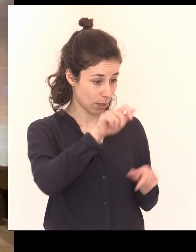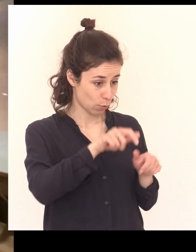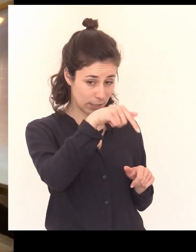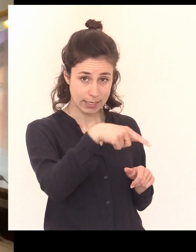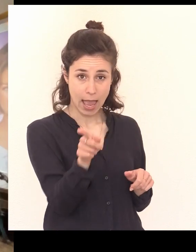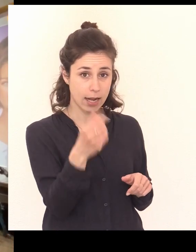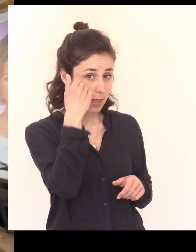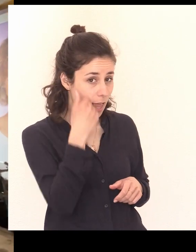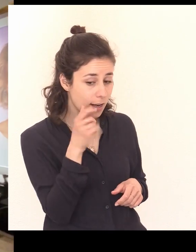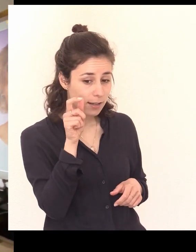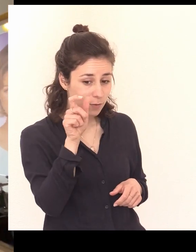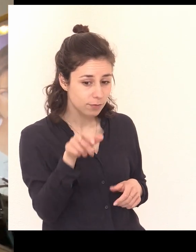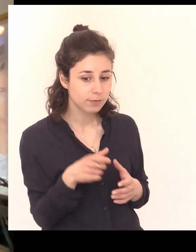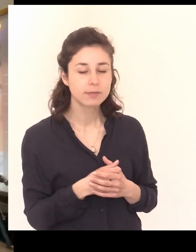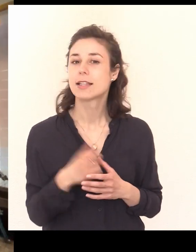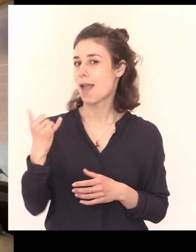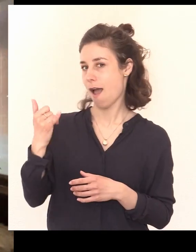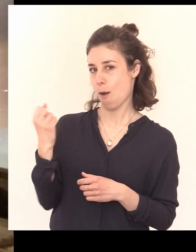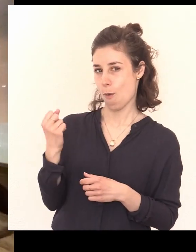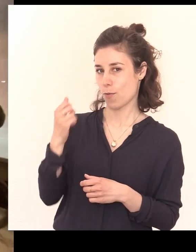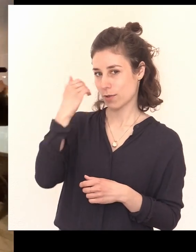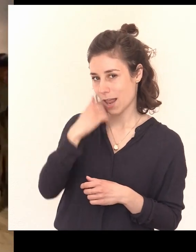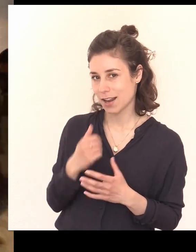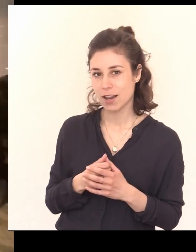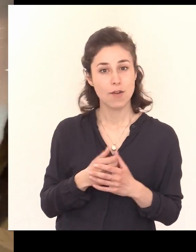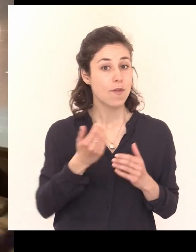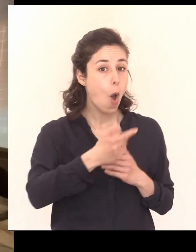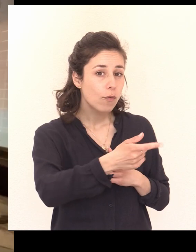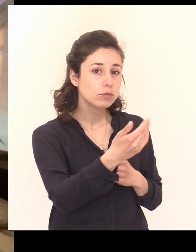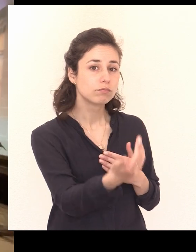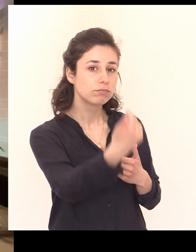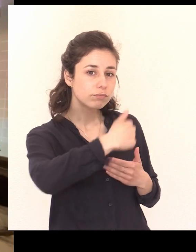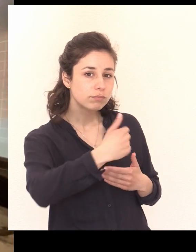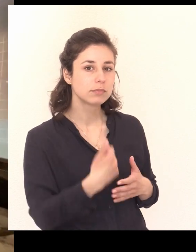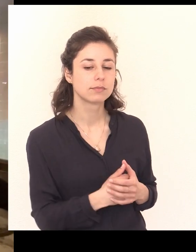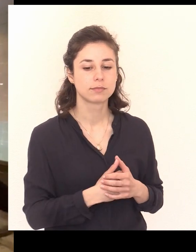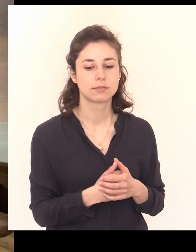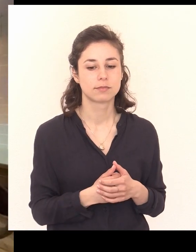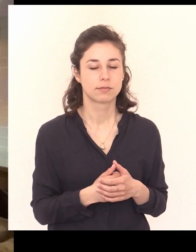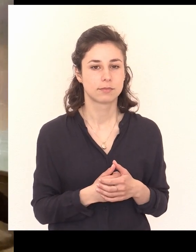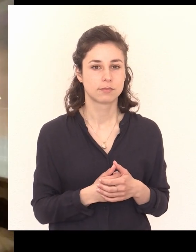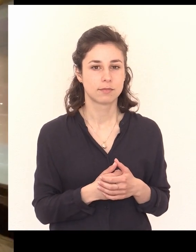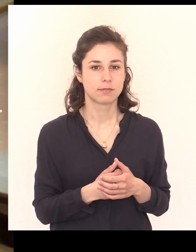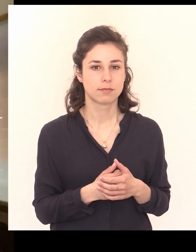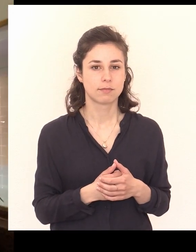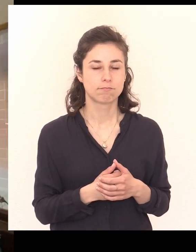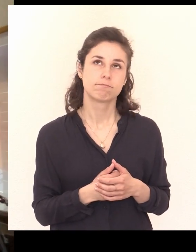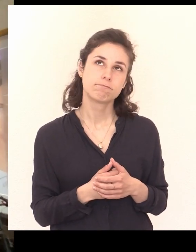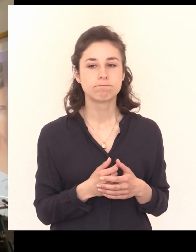ne? Und sind die Leute hier nett zu dir? Ja, nett. Und wie oft kommst du hier?